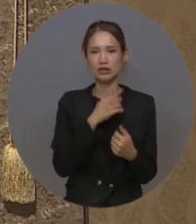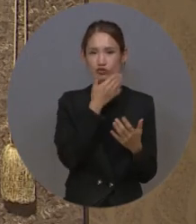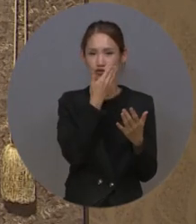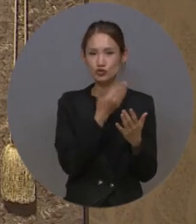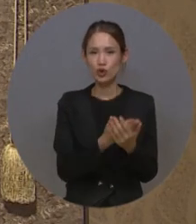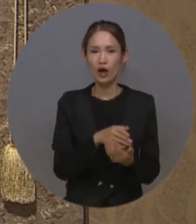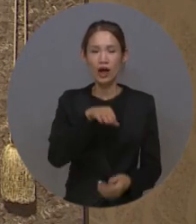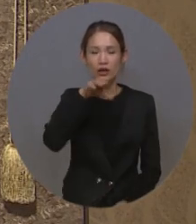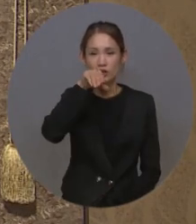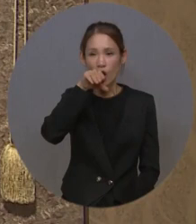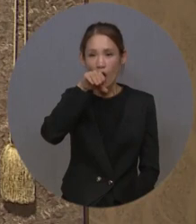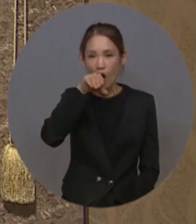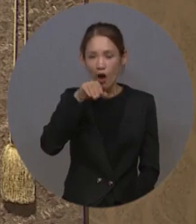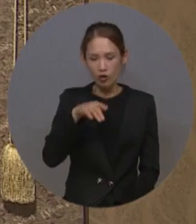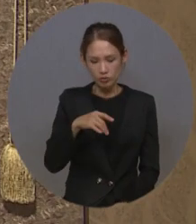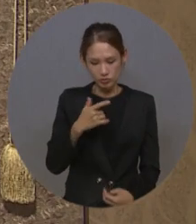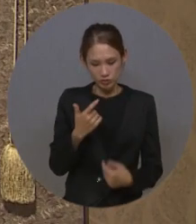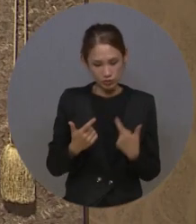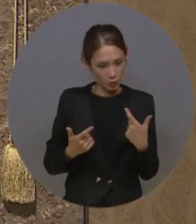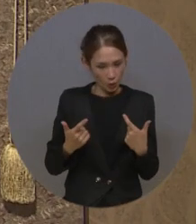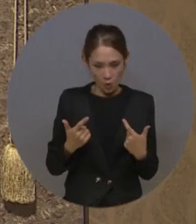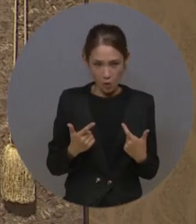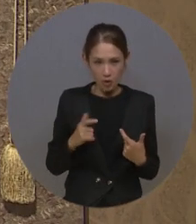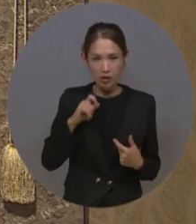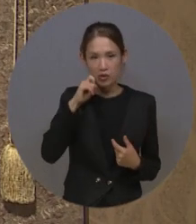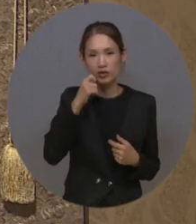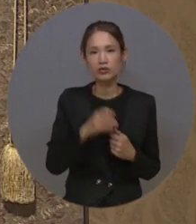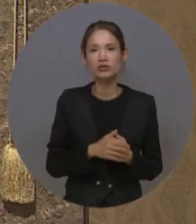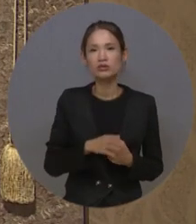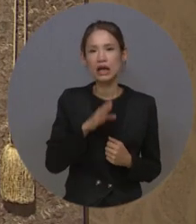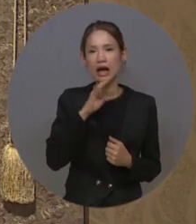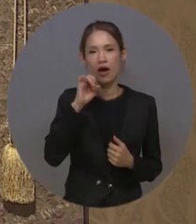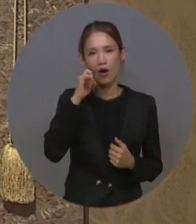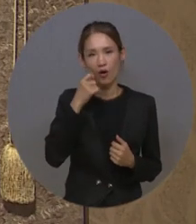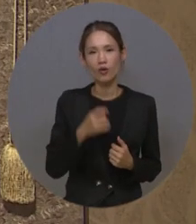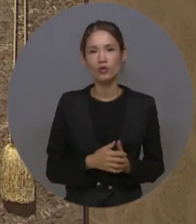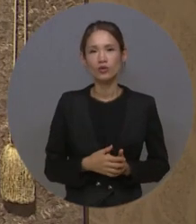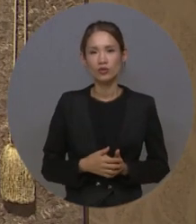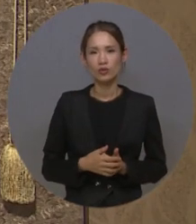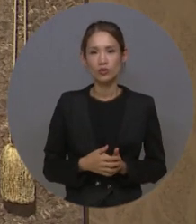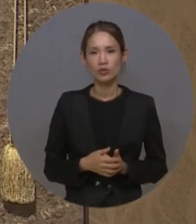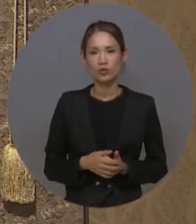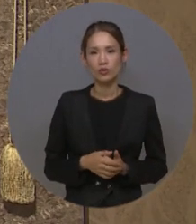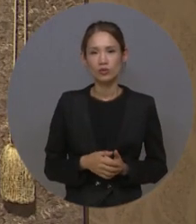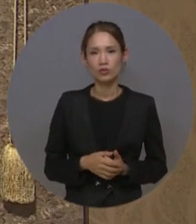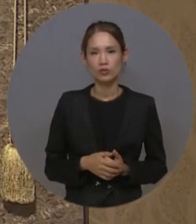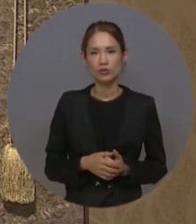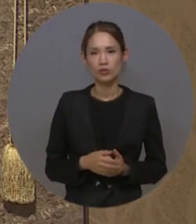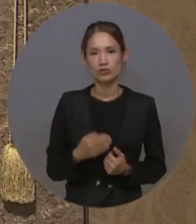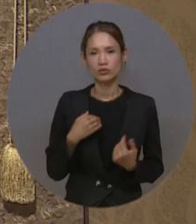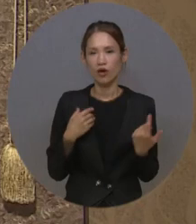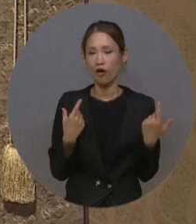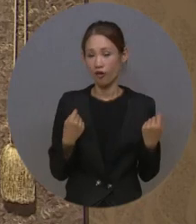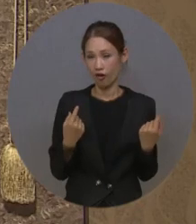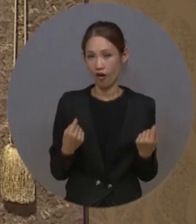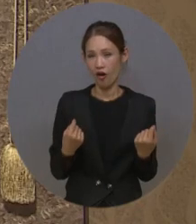혀는 컨트롤 못하는 거죠. 사실 어렵기도 해요. 이제 저는 이제 그런